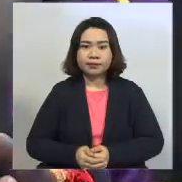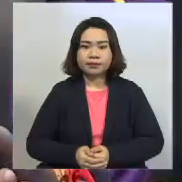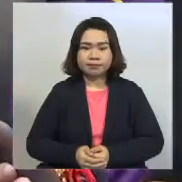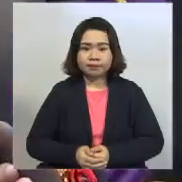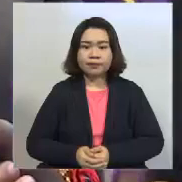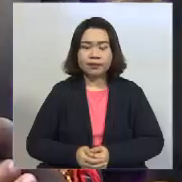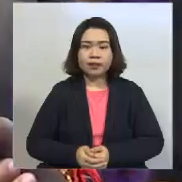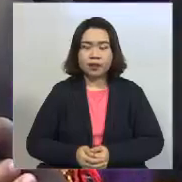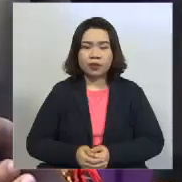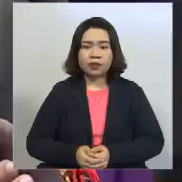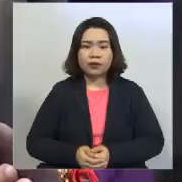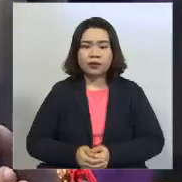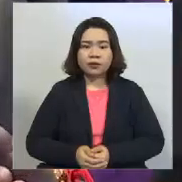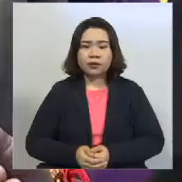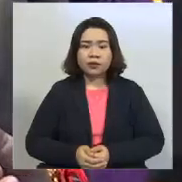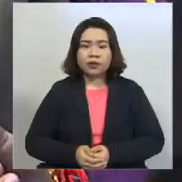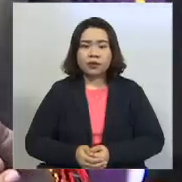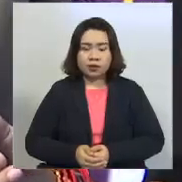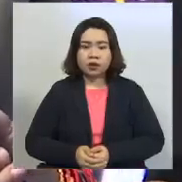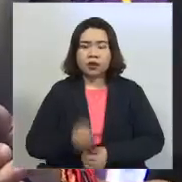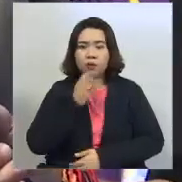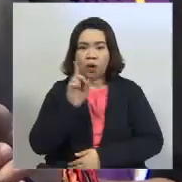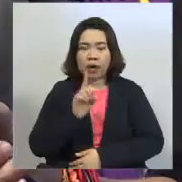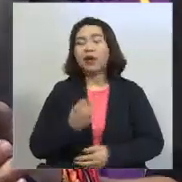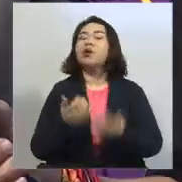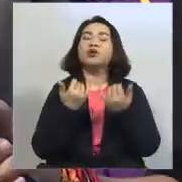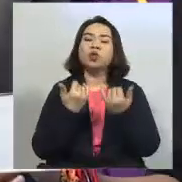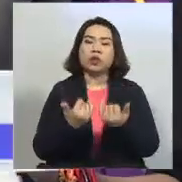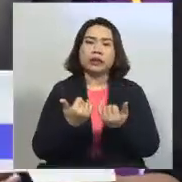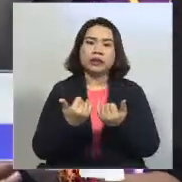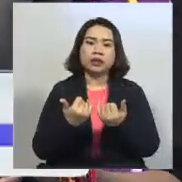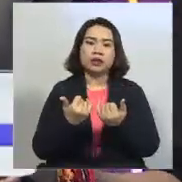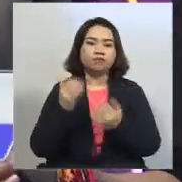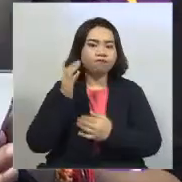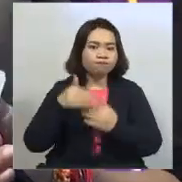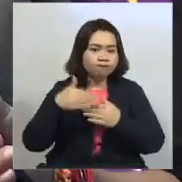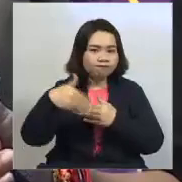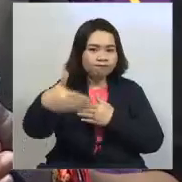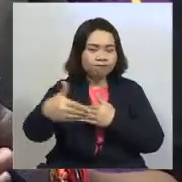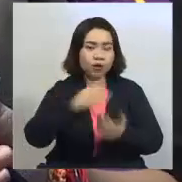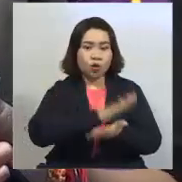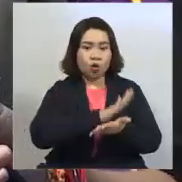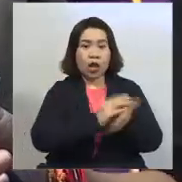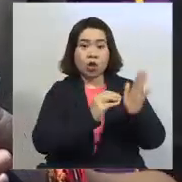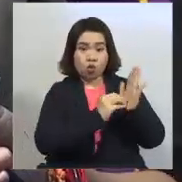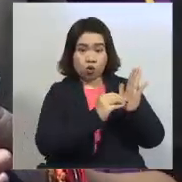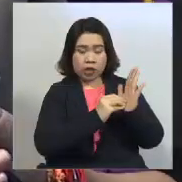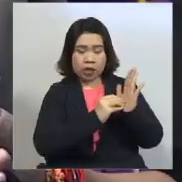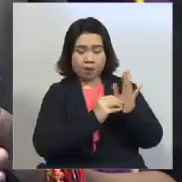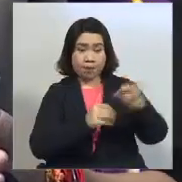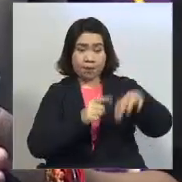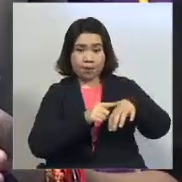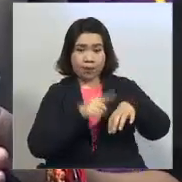ครับใช่คือนาทีนี้เป็นต้นไปโรงเรียนกรุงเทพคริสเตียนอยู่ในความควบคุ